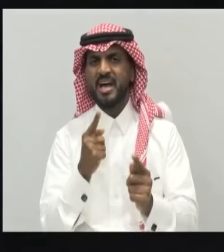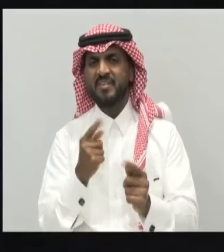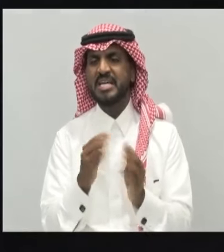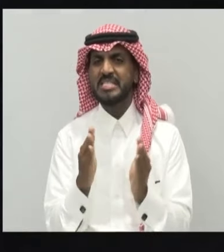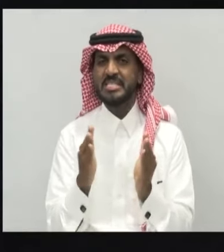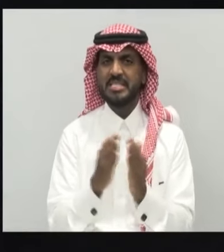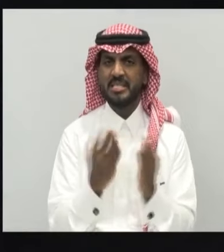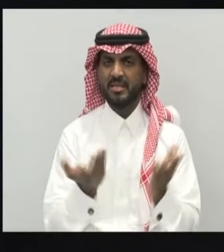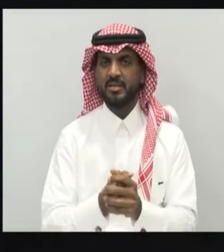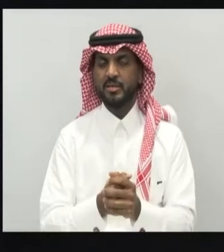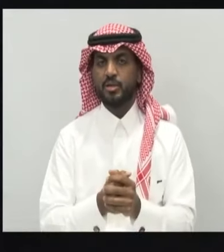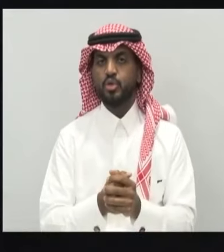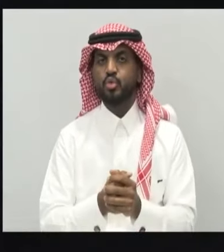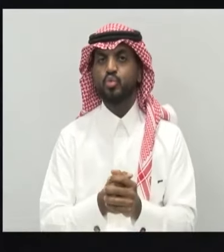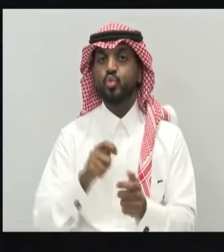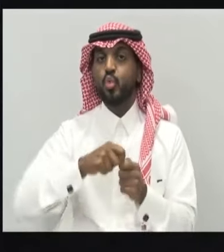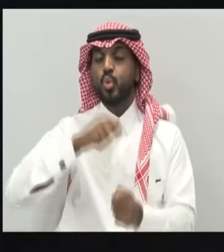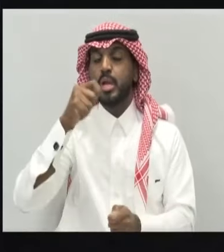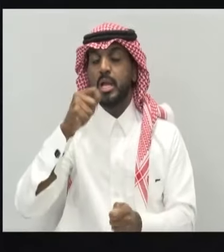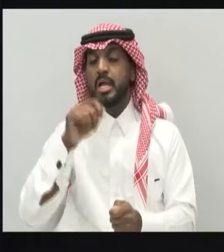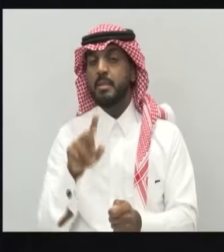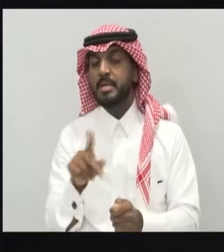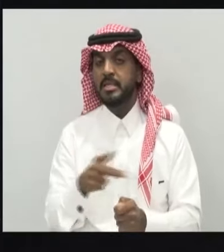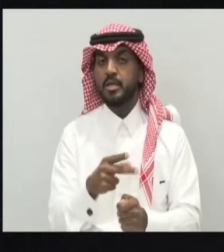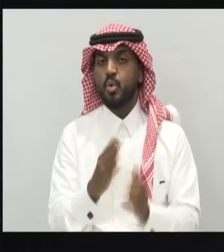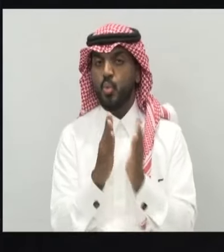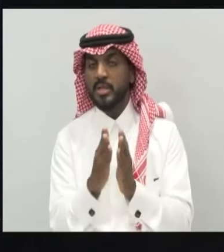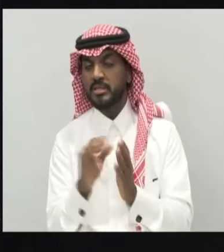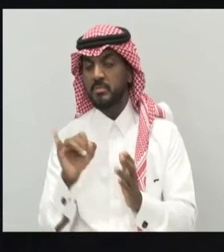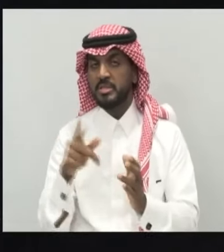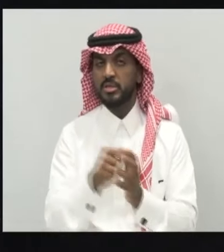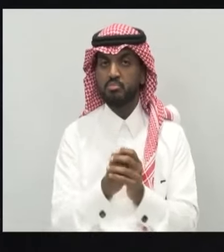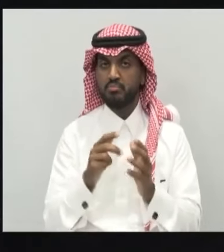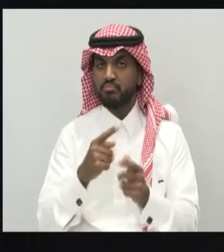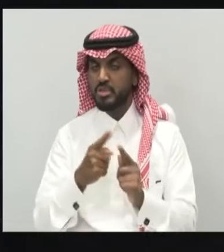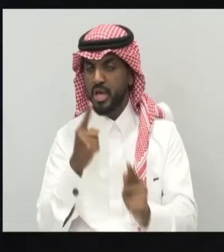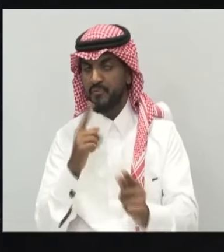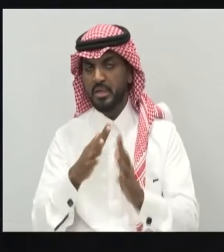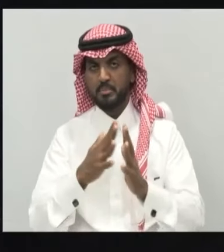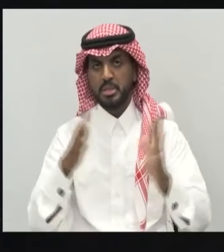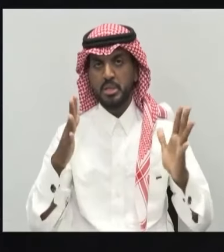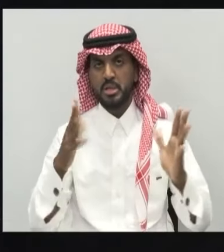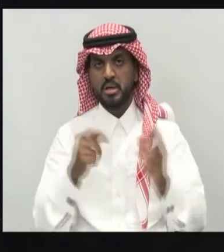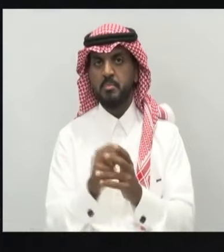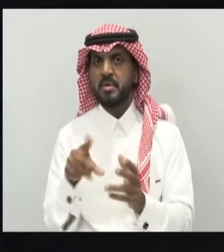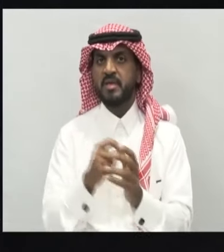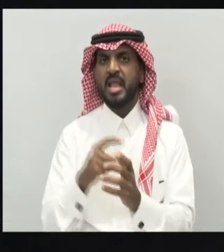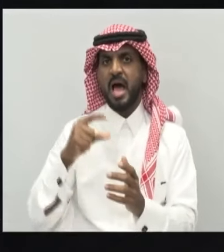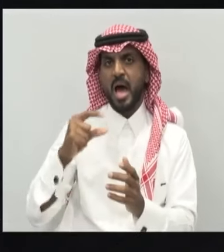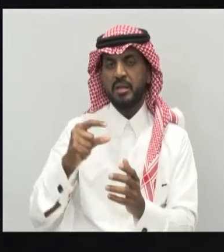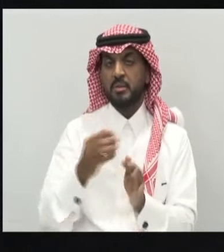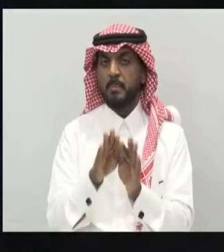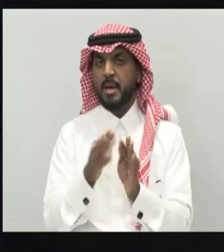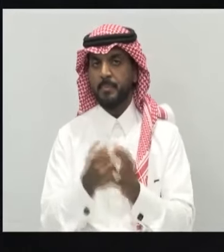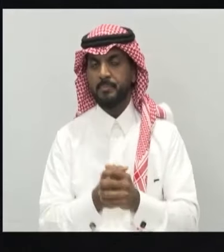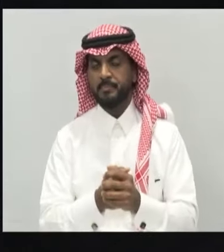بينما طول المتر او وحده المتر نقيسها المسافات الكبيره مثل ماذا مثل عرض الباب صح ولا لا